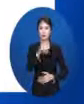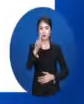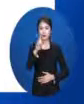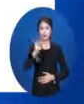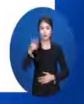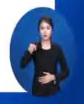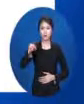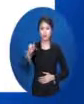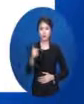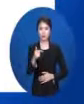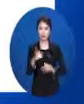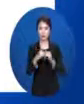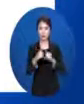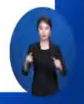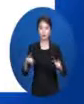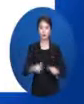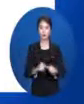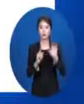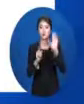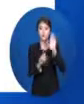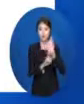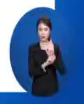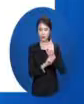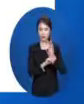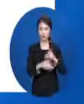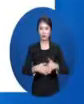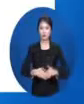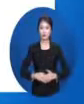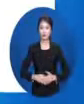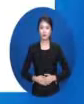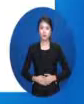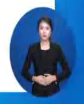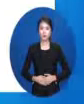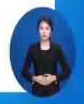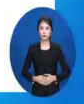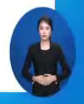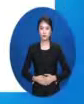주식회사 다미원에서 배송 및 납품 운전원을 모집합니다.